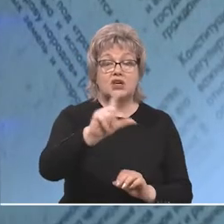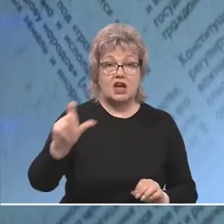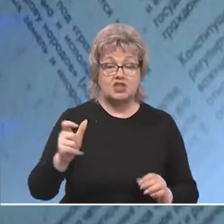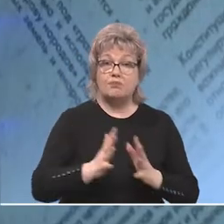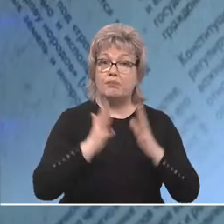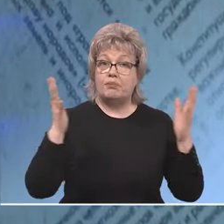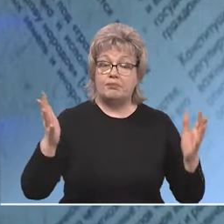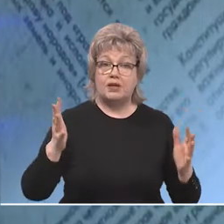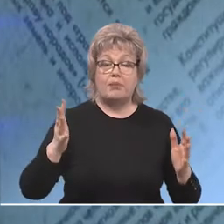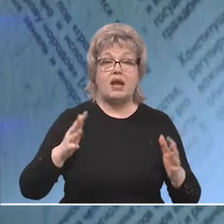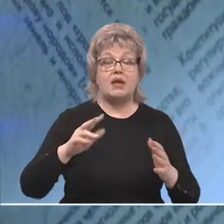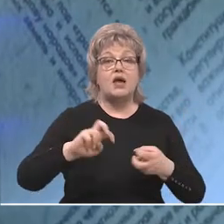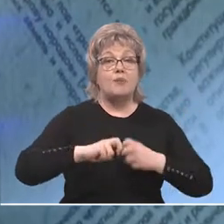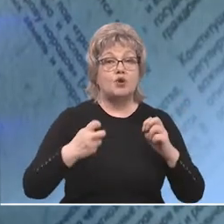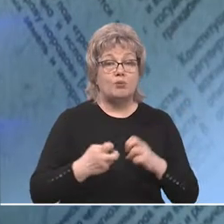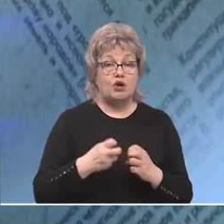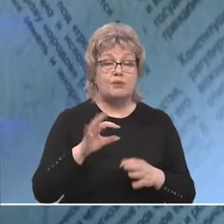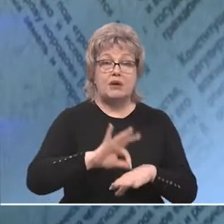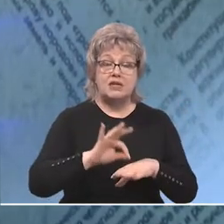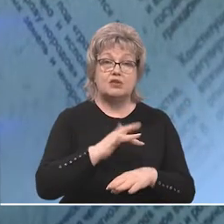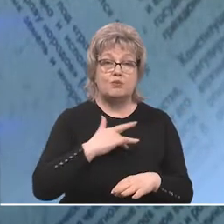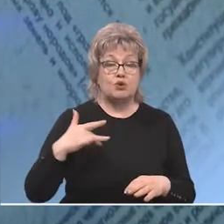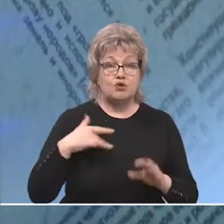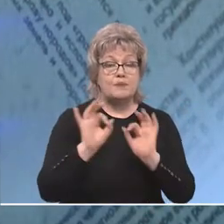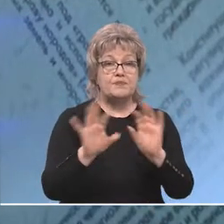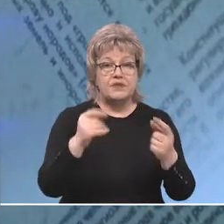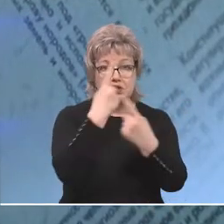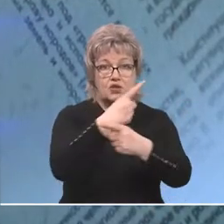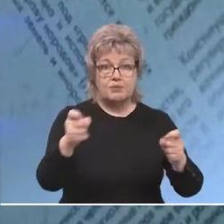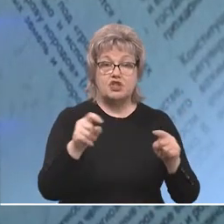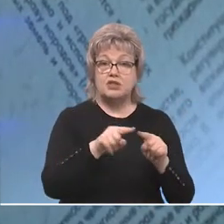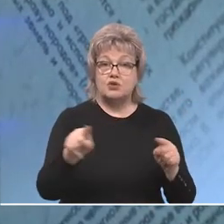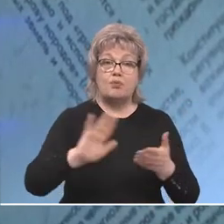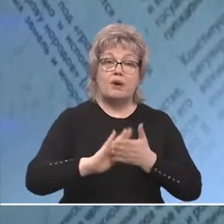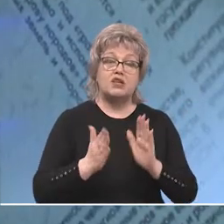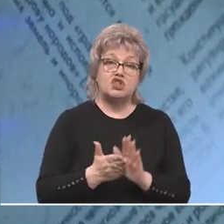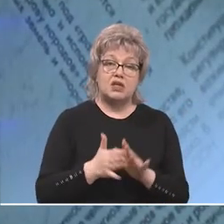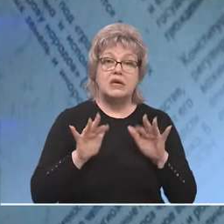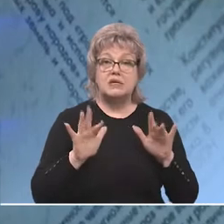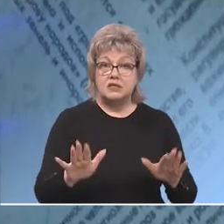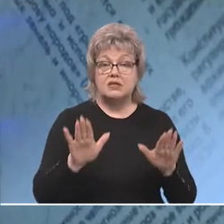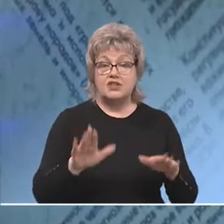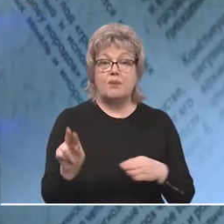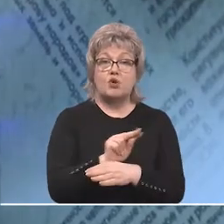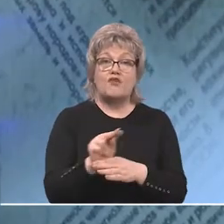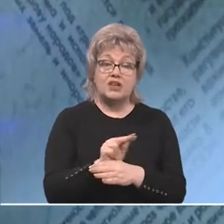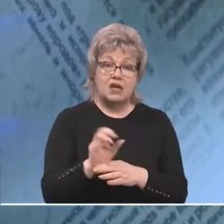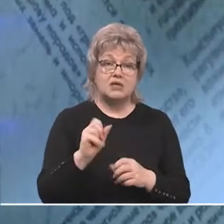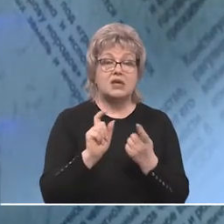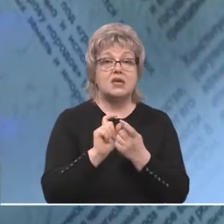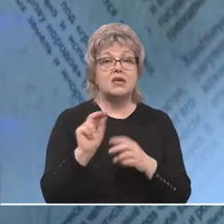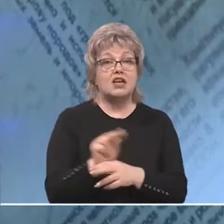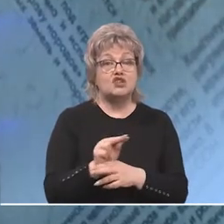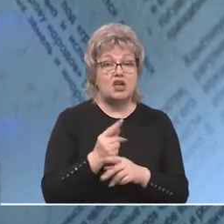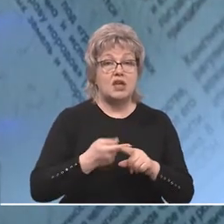глобальной проблеме туберкулеза и рассказать, сообщить о текущем положении дел в сфере профилактики и борьбы с